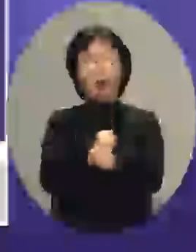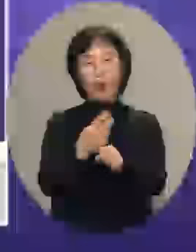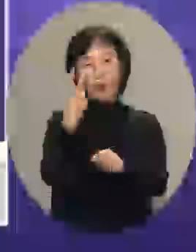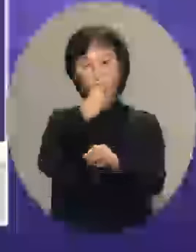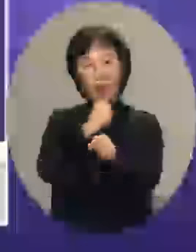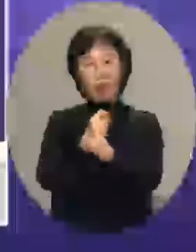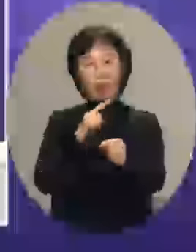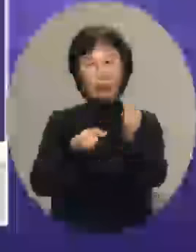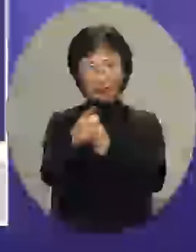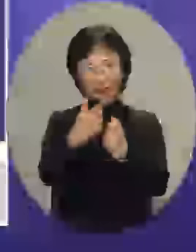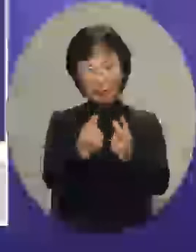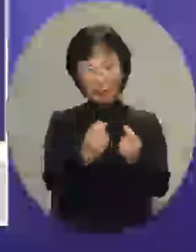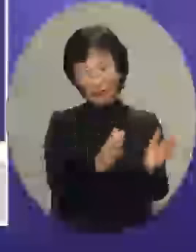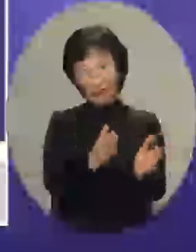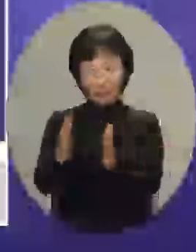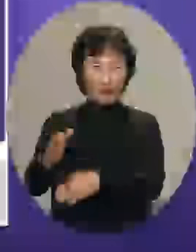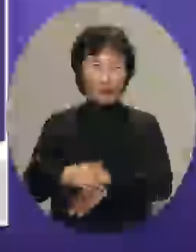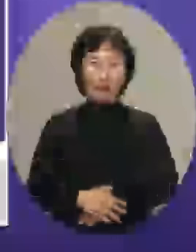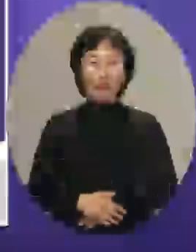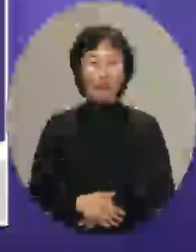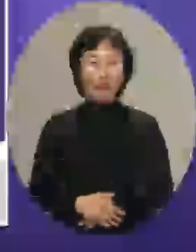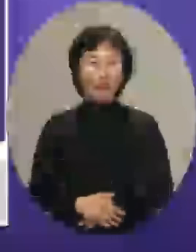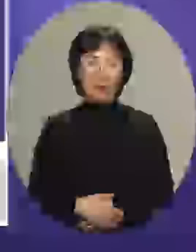자 듣고요. 제가 우리